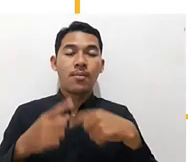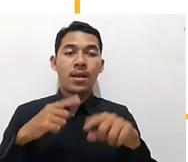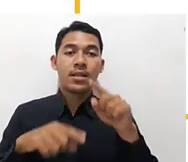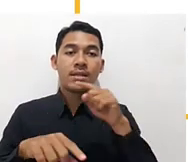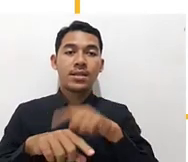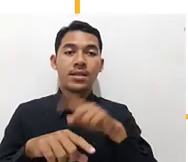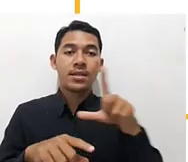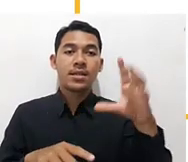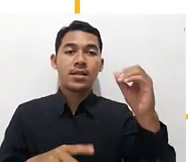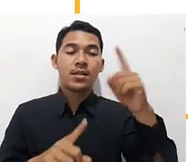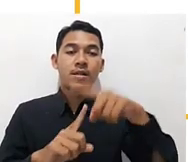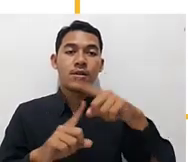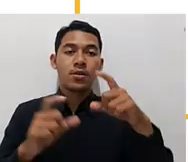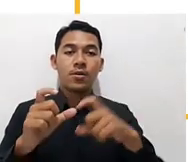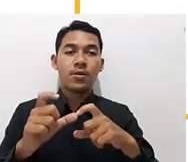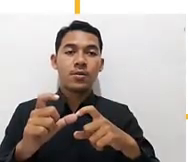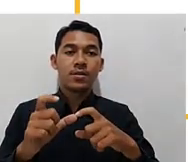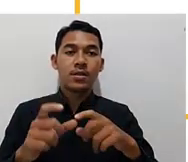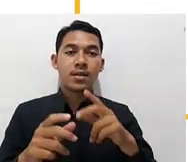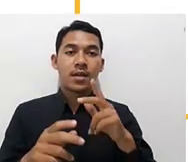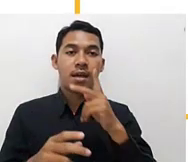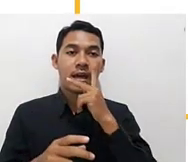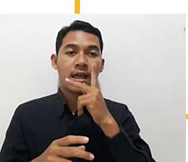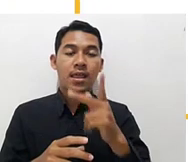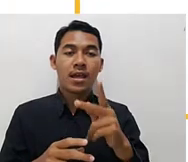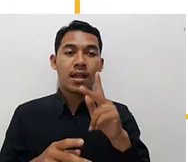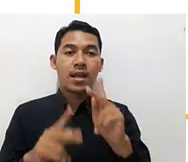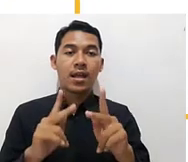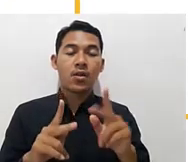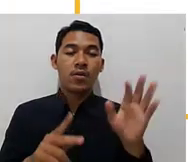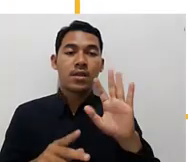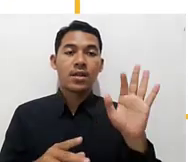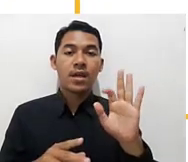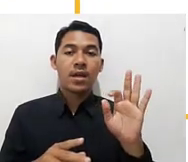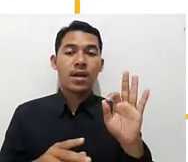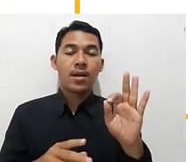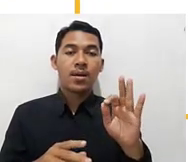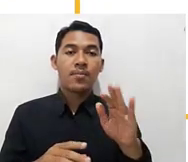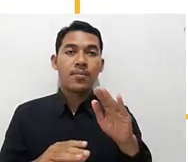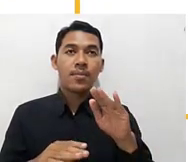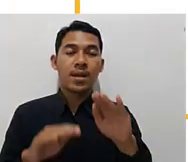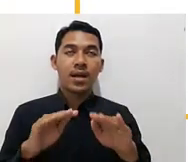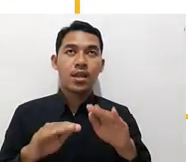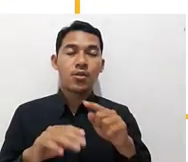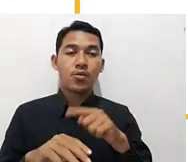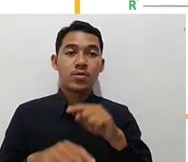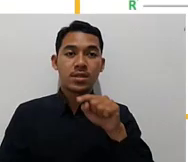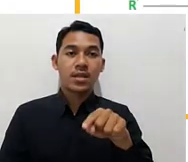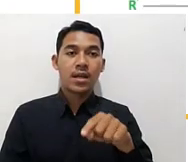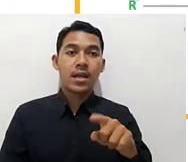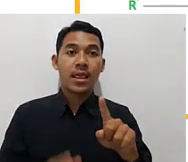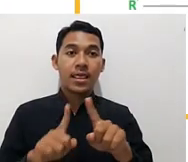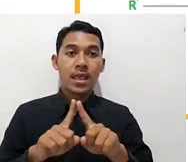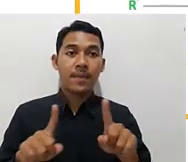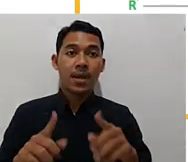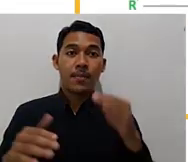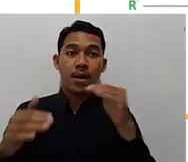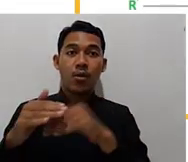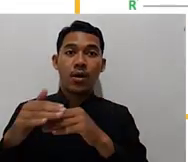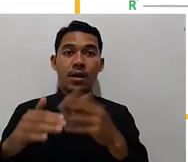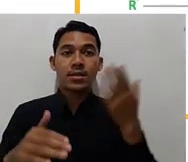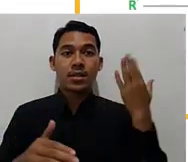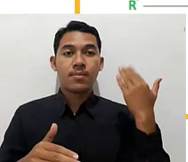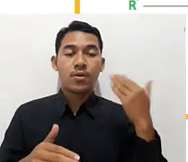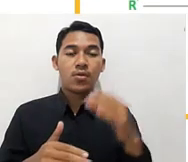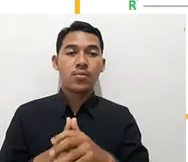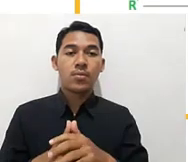rangkaian sekuensial, dia dikatakan bahwa tidak hanya bergantung dari input saat ini, tapi juga pada keluaran sebelumnya. So, di sini